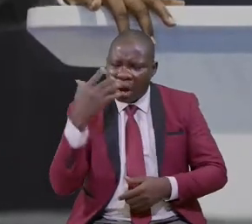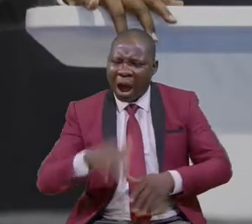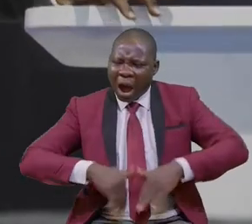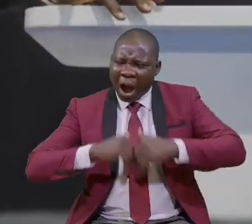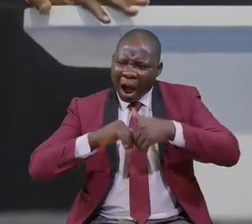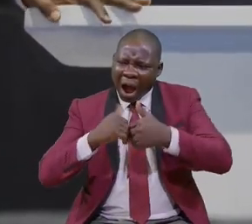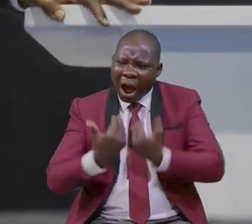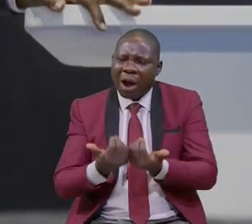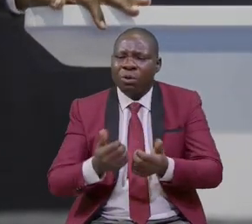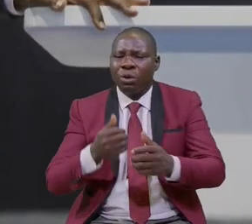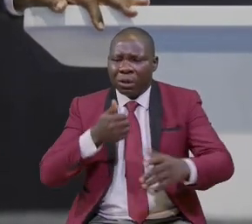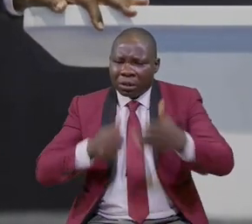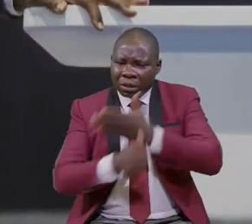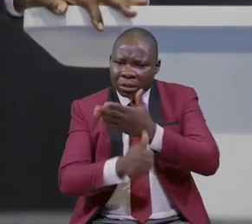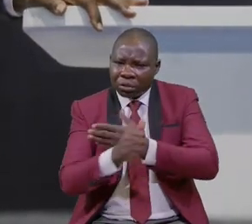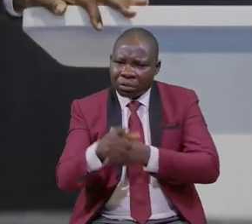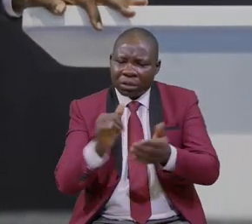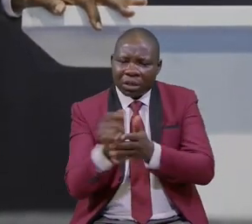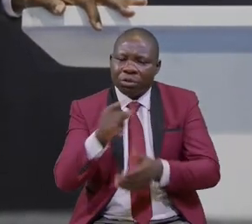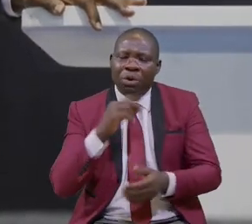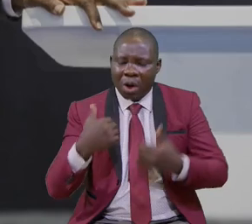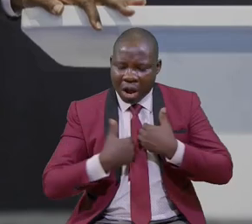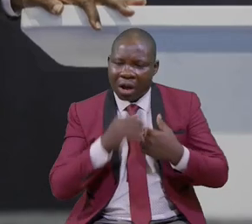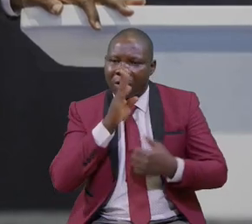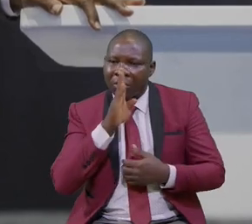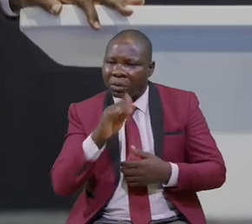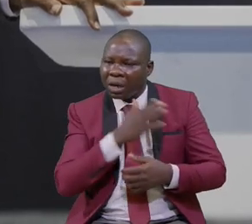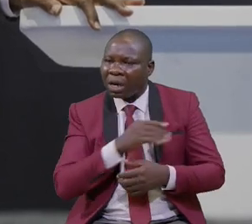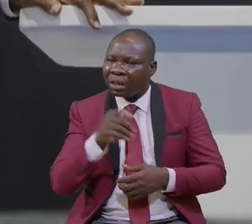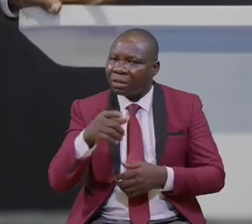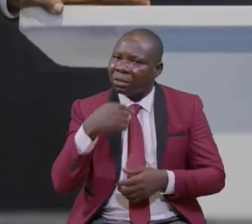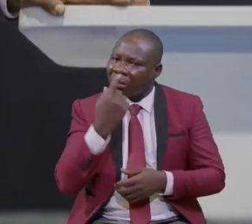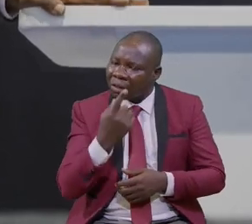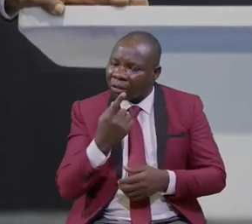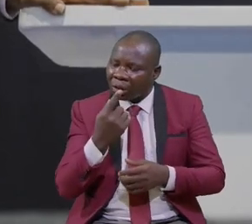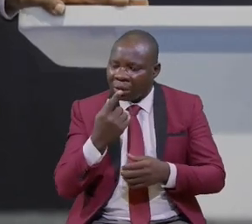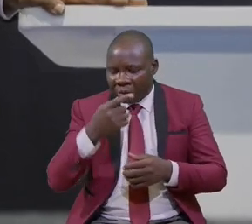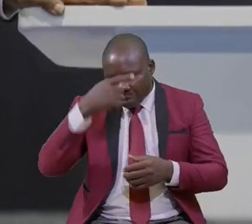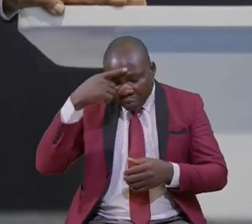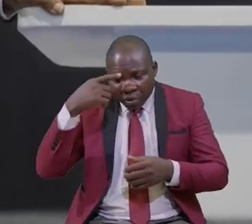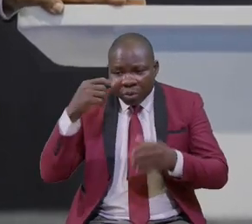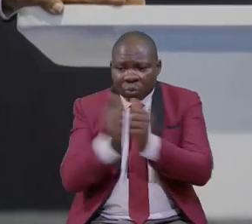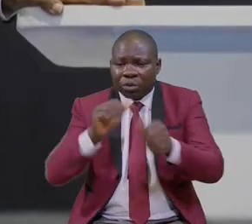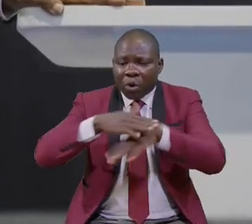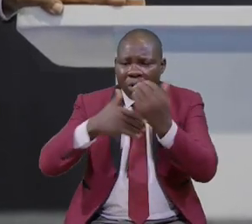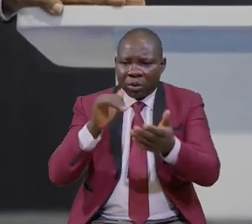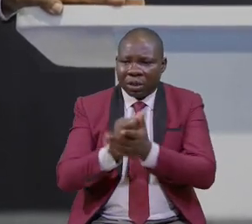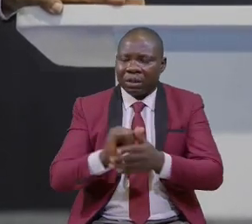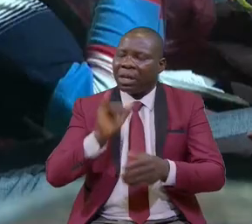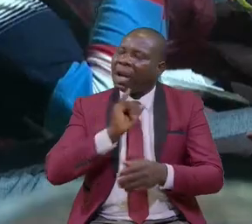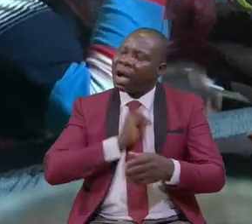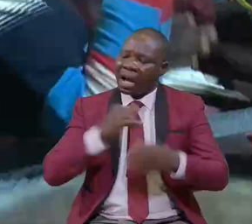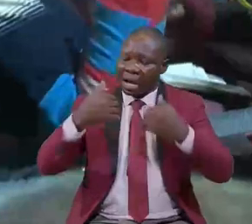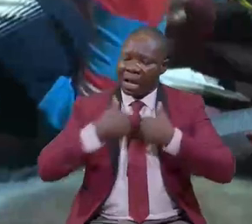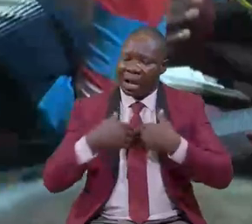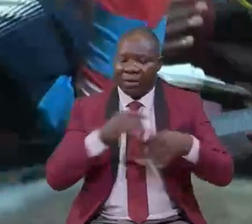de fois tu étais injuste. Il dit, avec tout cela, j'ai obtenu miséricorde. Est-ce que tu